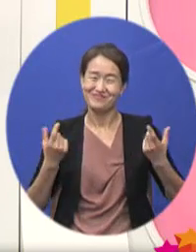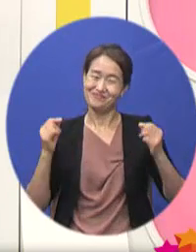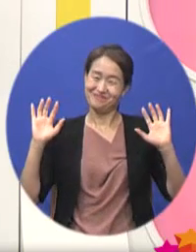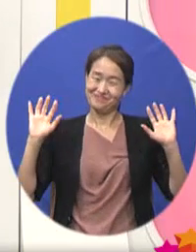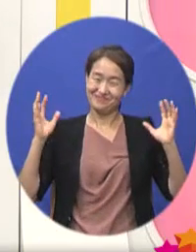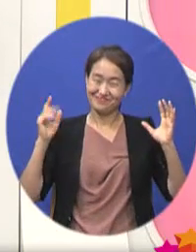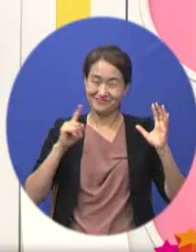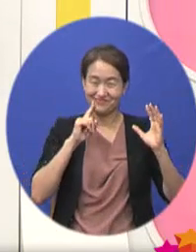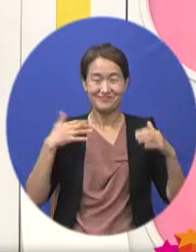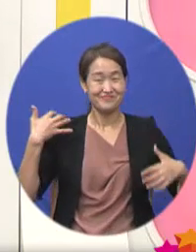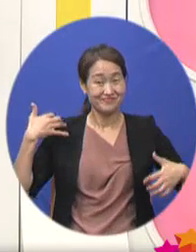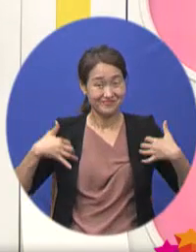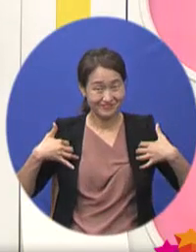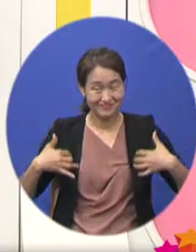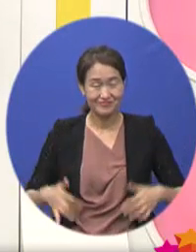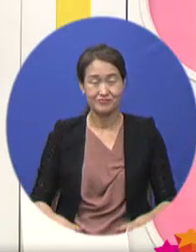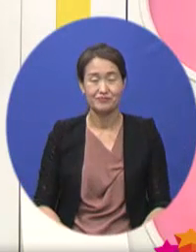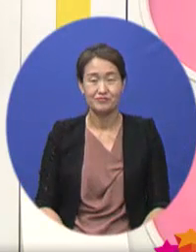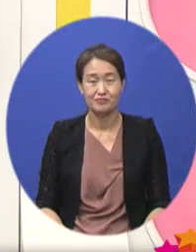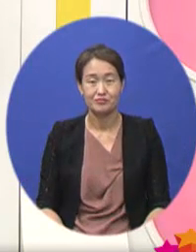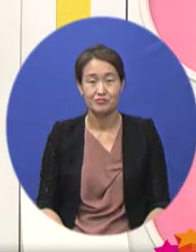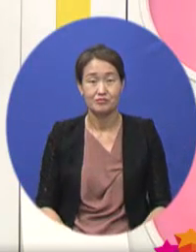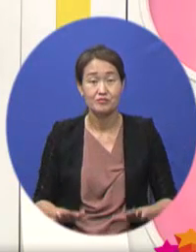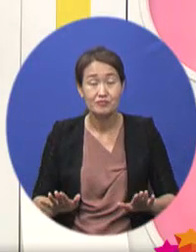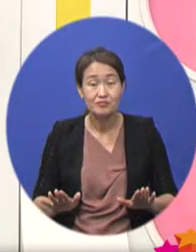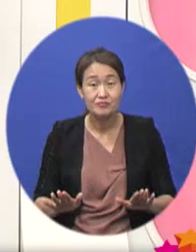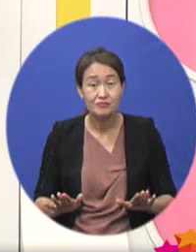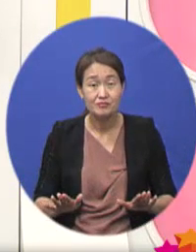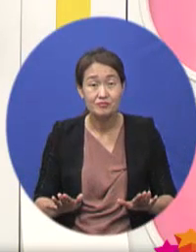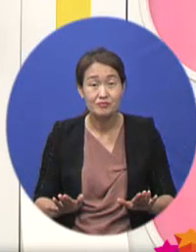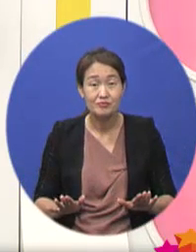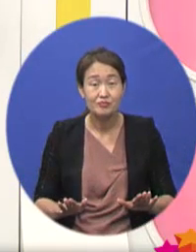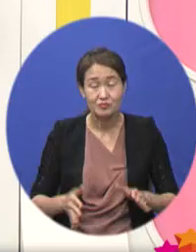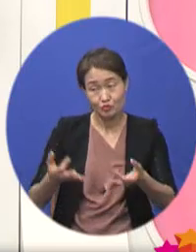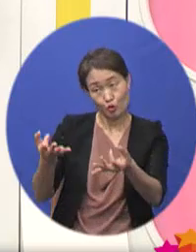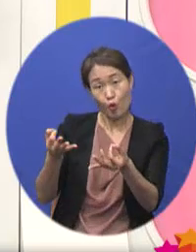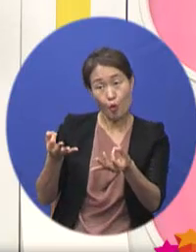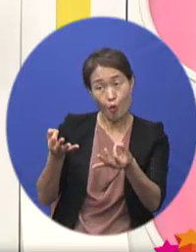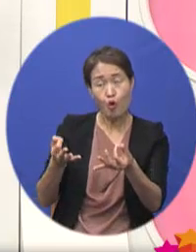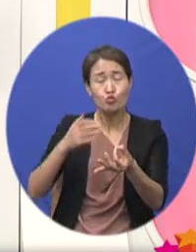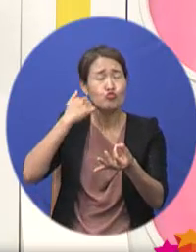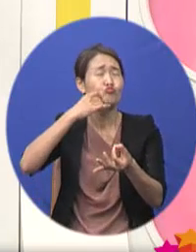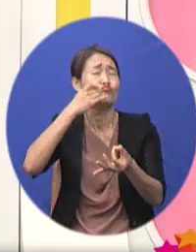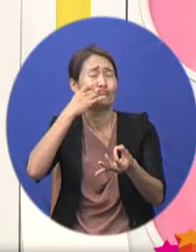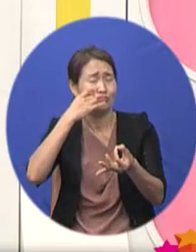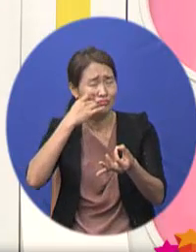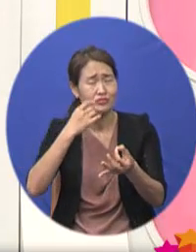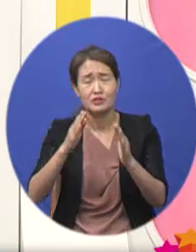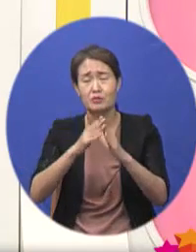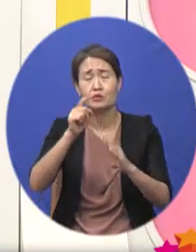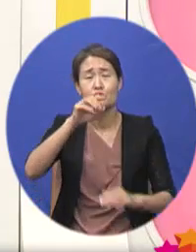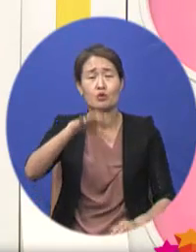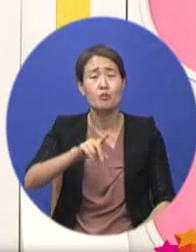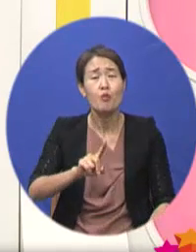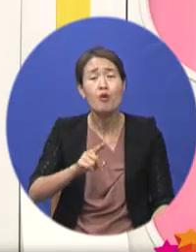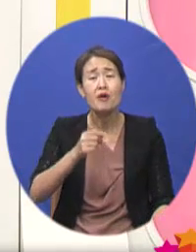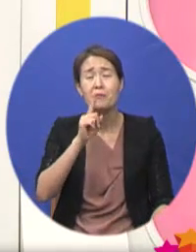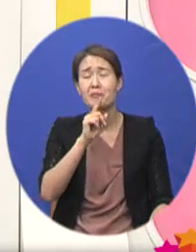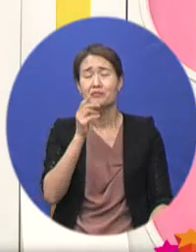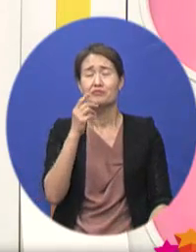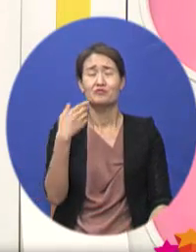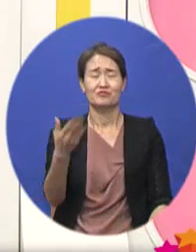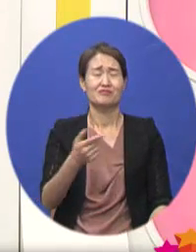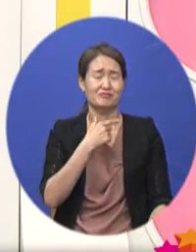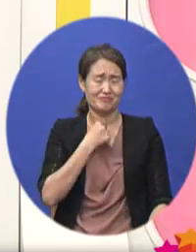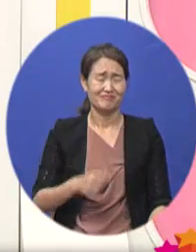반갑습니다. 그런데 예. 어머니, 예예. 예. 저 시청자분들한테 어디에서 전화 주셨다고 얘기를 해주셔야 궁금하지 않죠? 네.